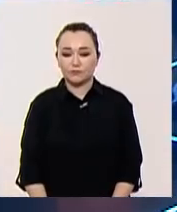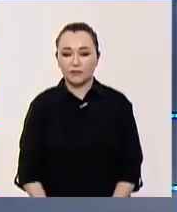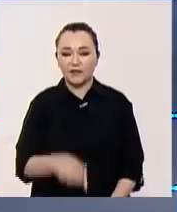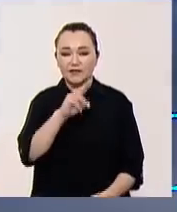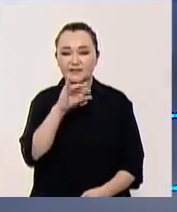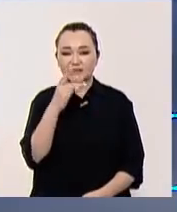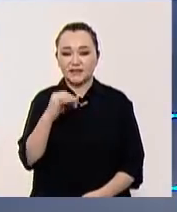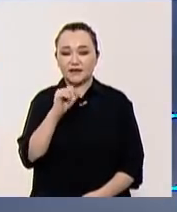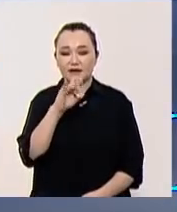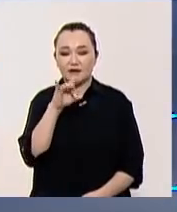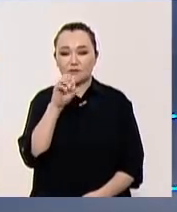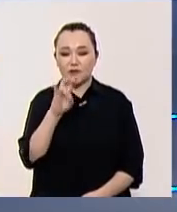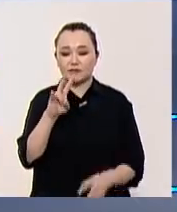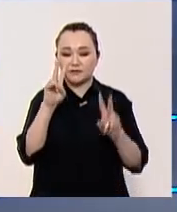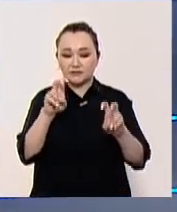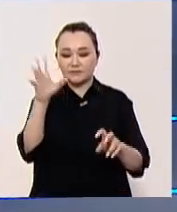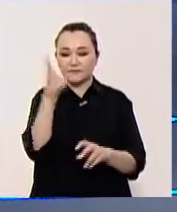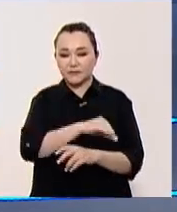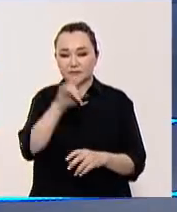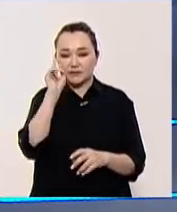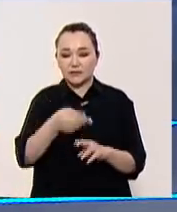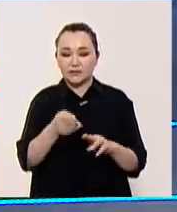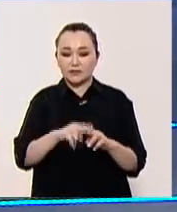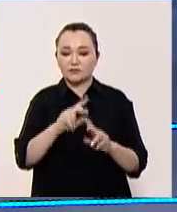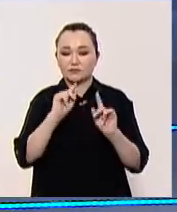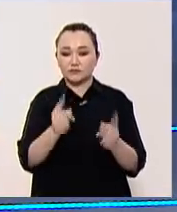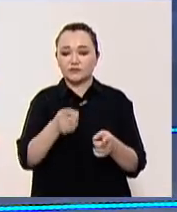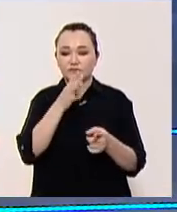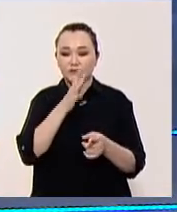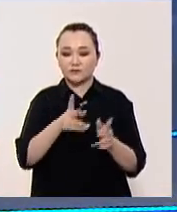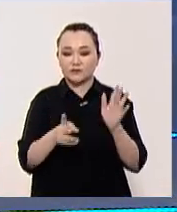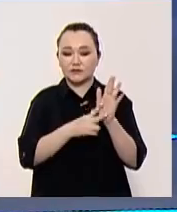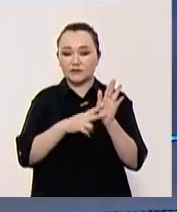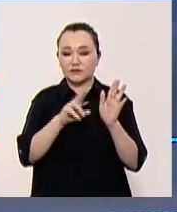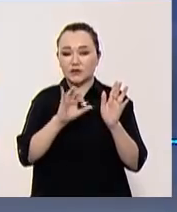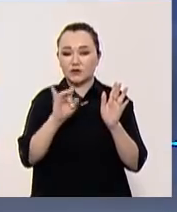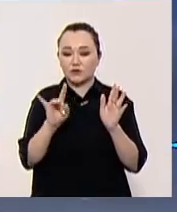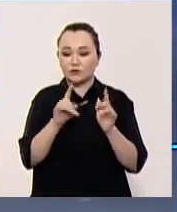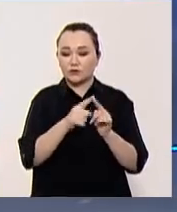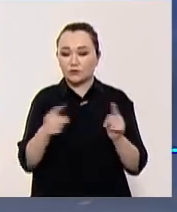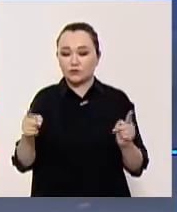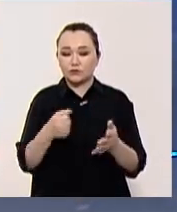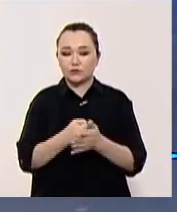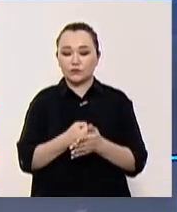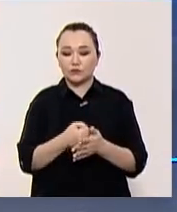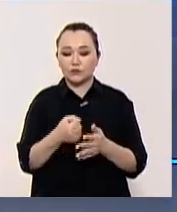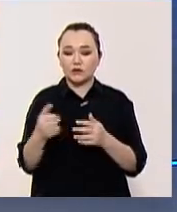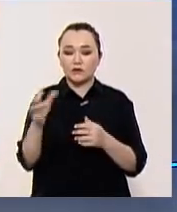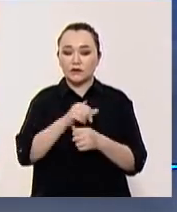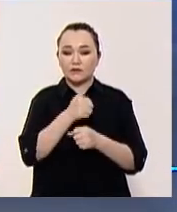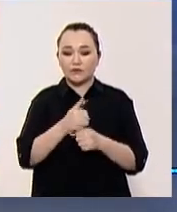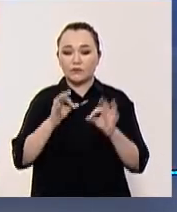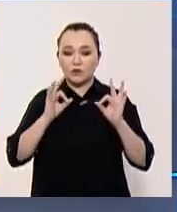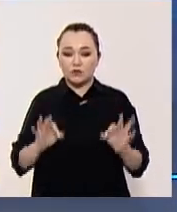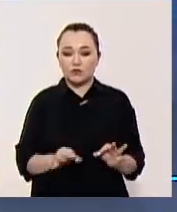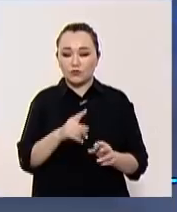Дики Арман лақабатымен танылған Арман Жұмагелдиевтің қамау мерзімі 7 сәуірге дейін ұзартылды. Бас прокуратура мәліметінше